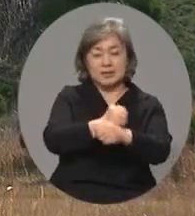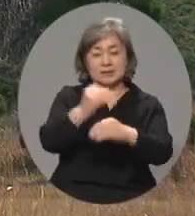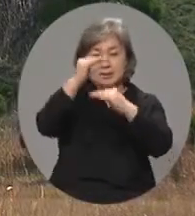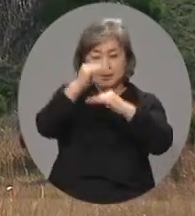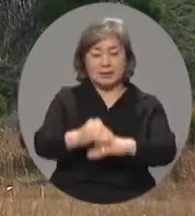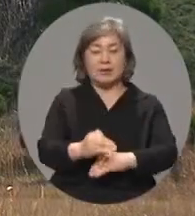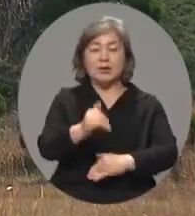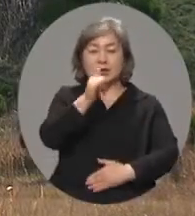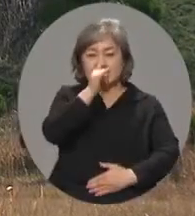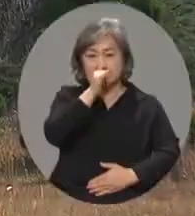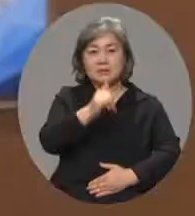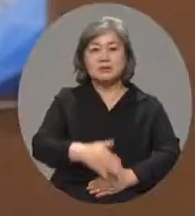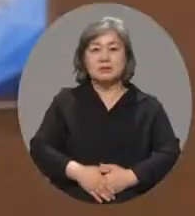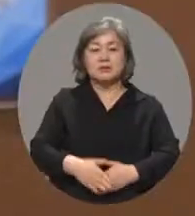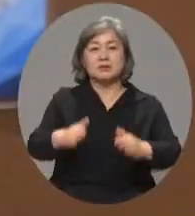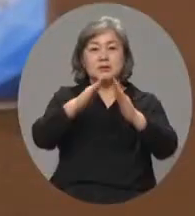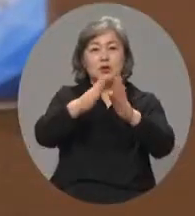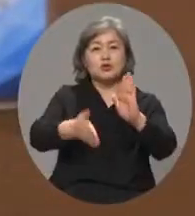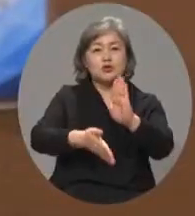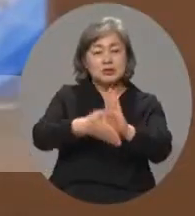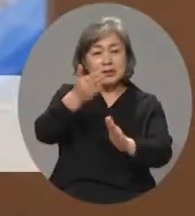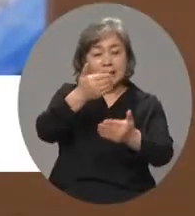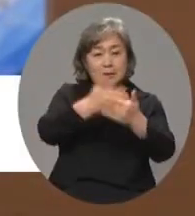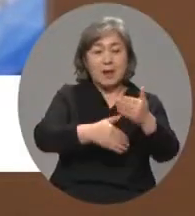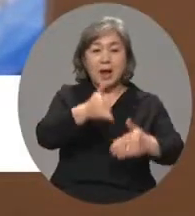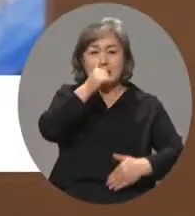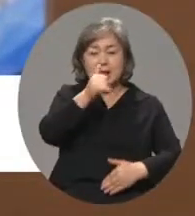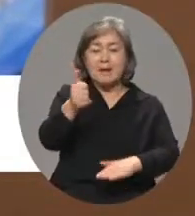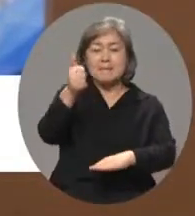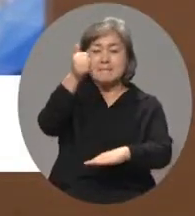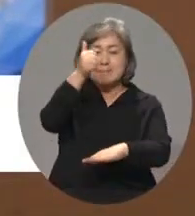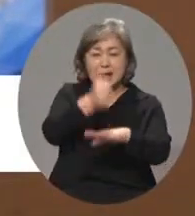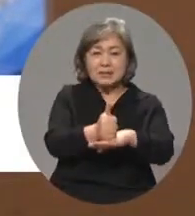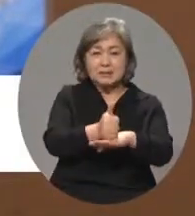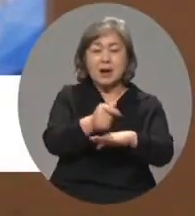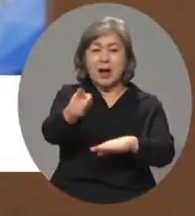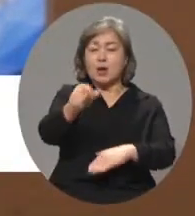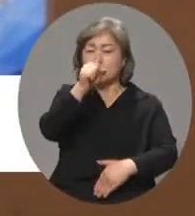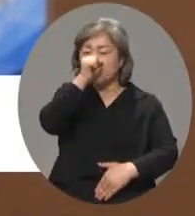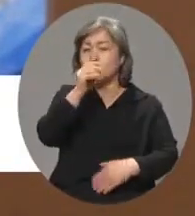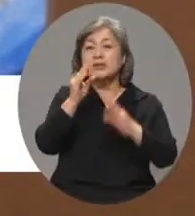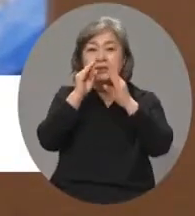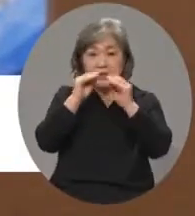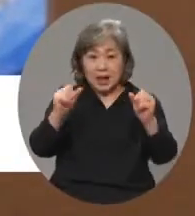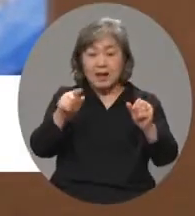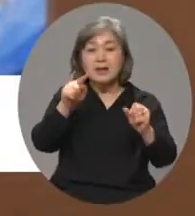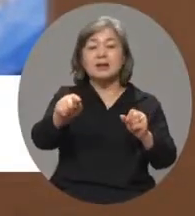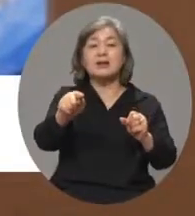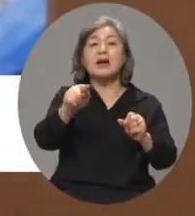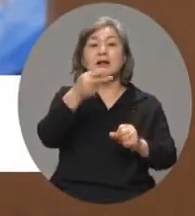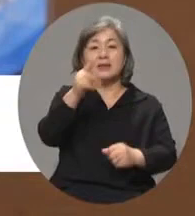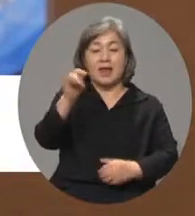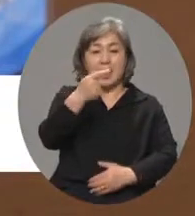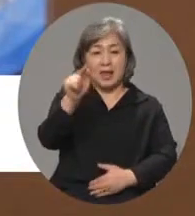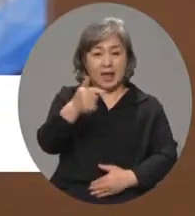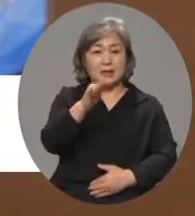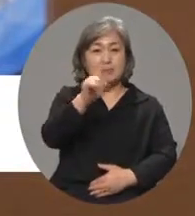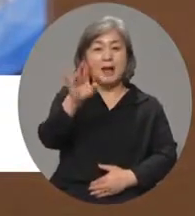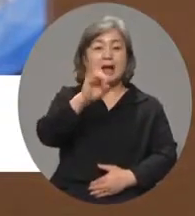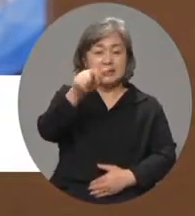담고 있습니다 전 줄 수 에는 남아있는 마지막 노른자 아이가 예 대한방직 부지와